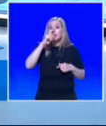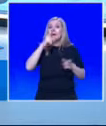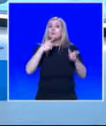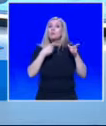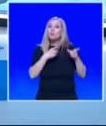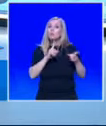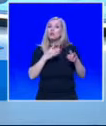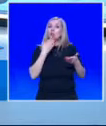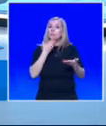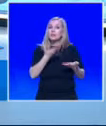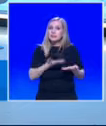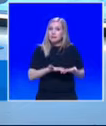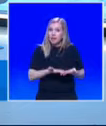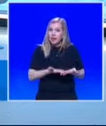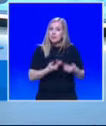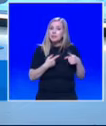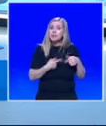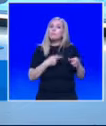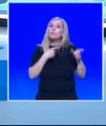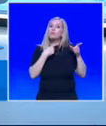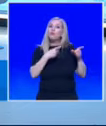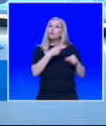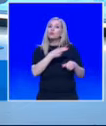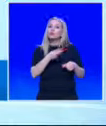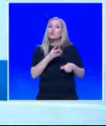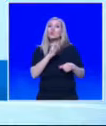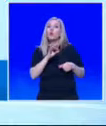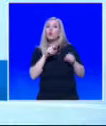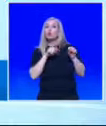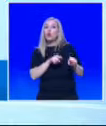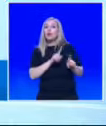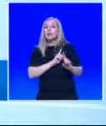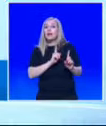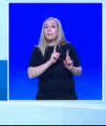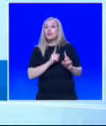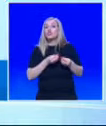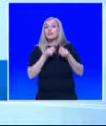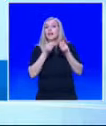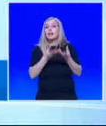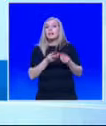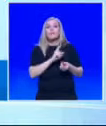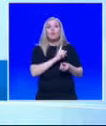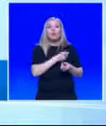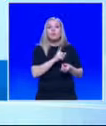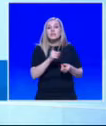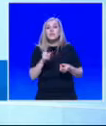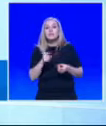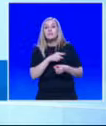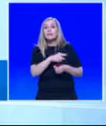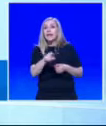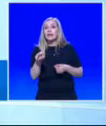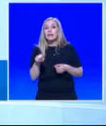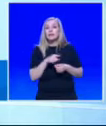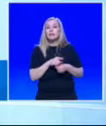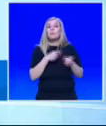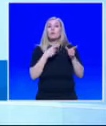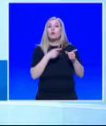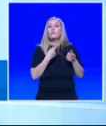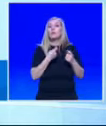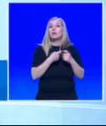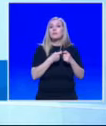да представлява прокуратурата, но той не може да дава указания на всеки един прокурор какво да прави по всяко